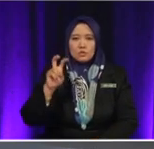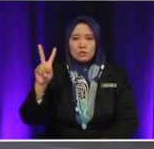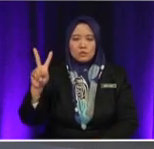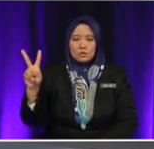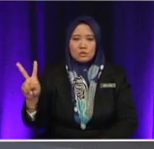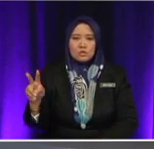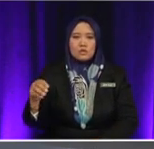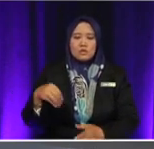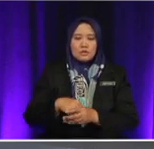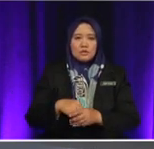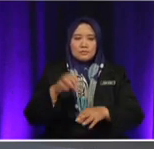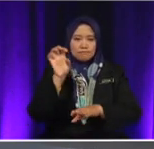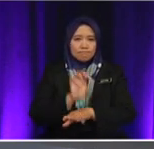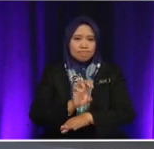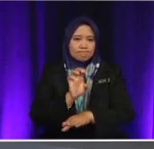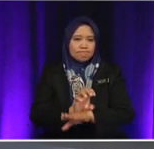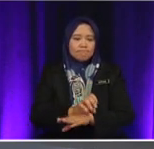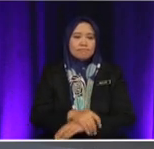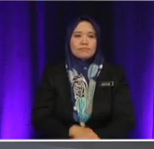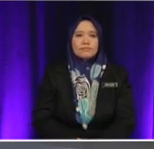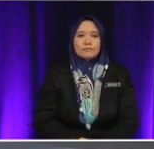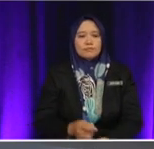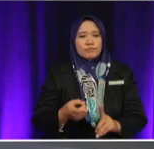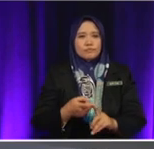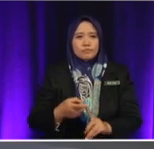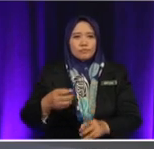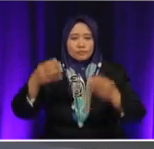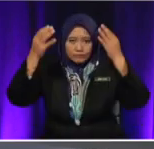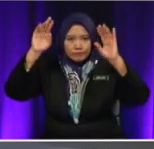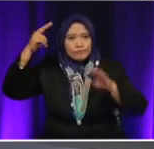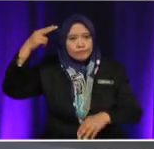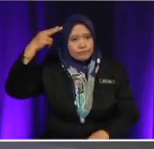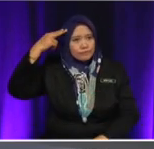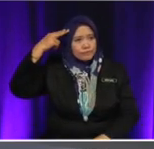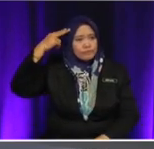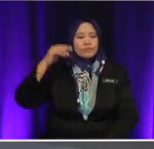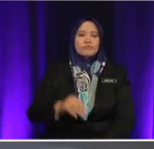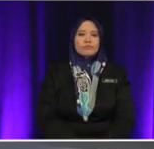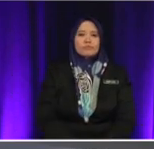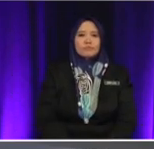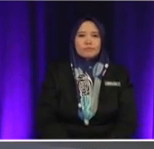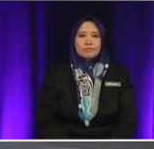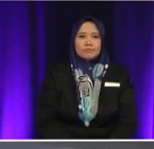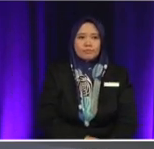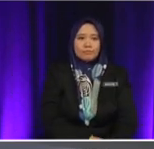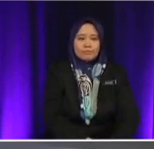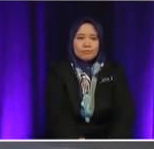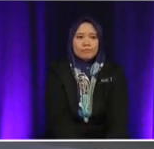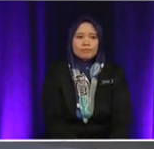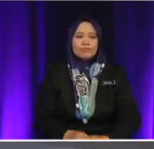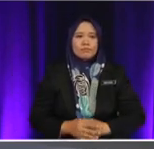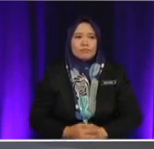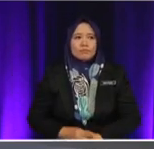bersama dengan Cikgu Hafiz dan murid-murid dari Sekolah Menengah Teknik Melaka. Masih bertenaga semua? Angkat tangan sikit. Alhamdulillah.